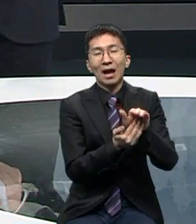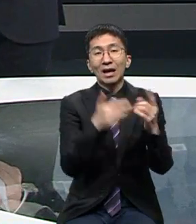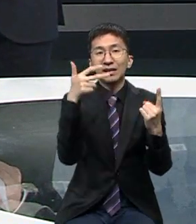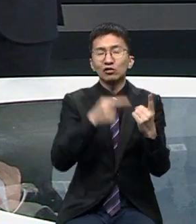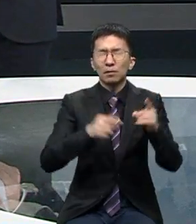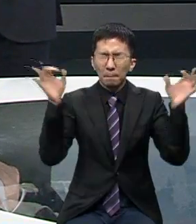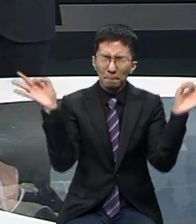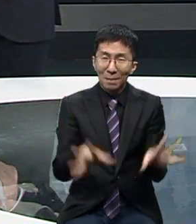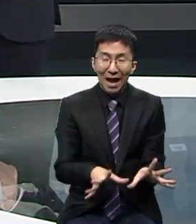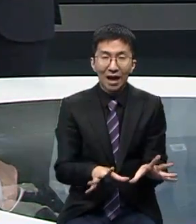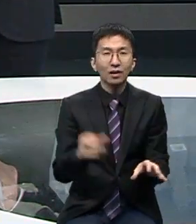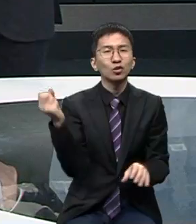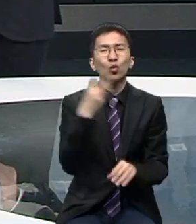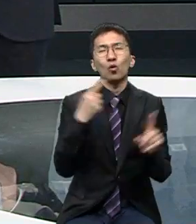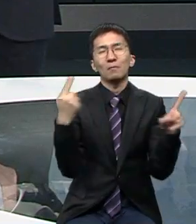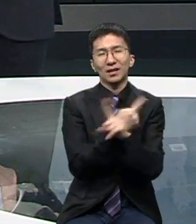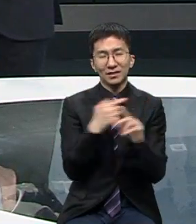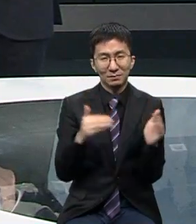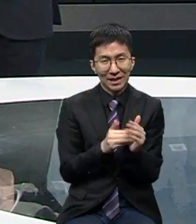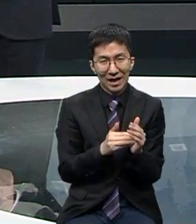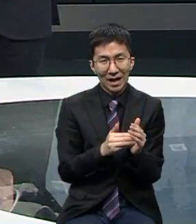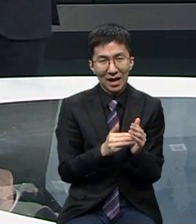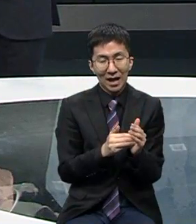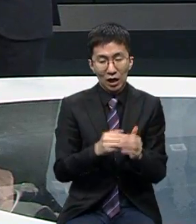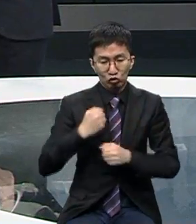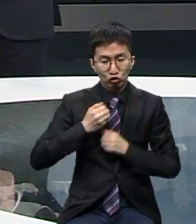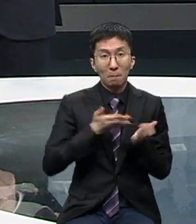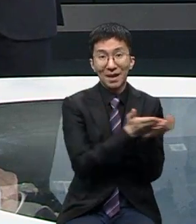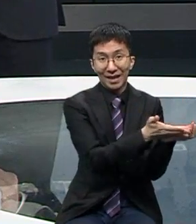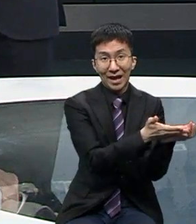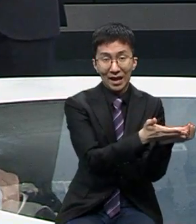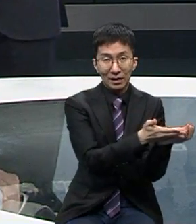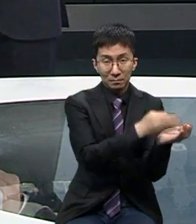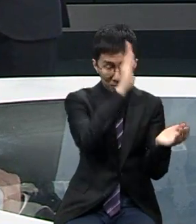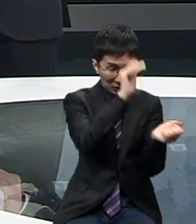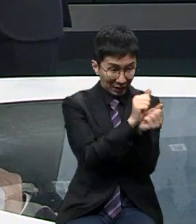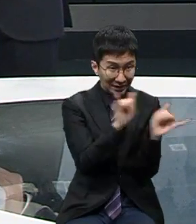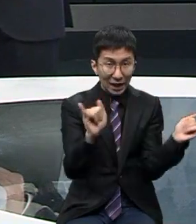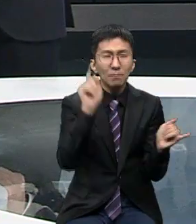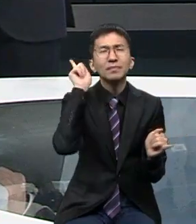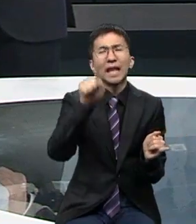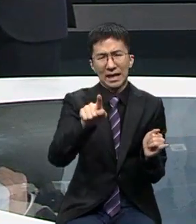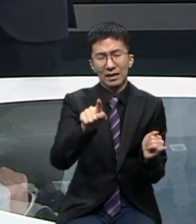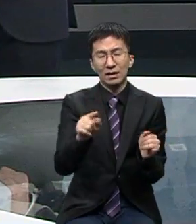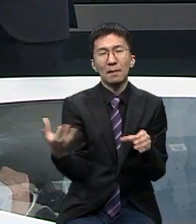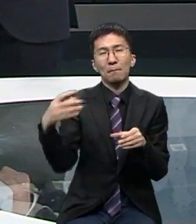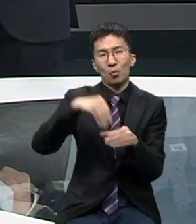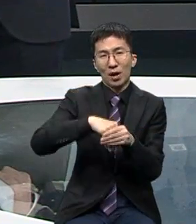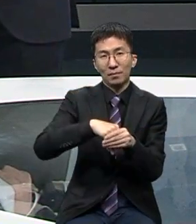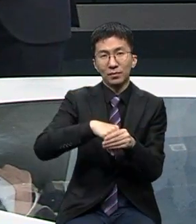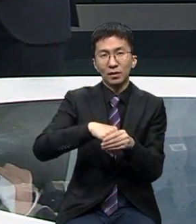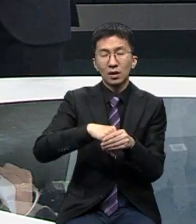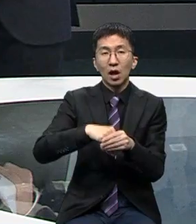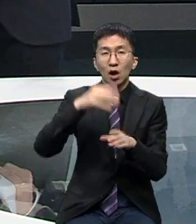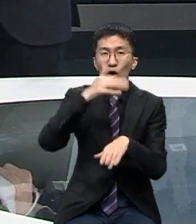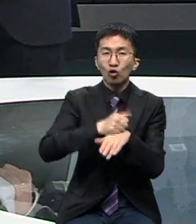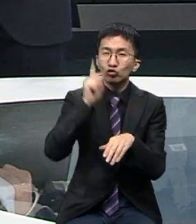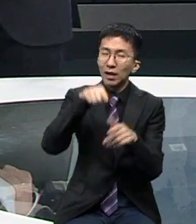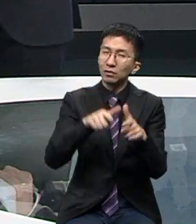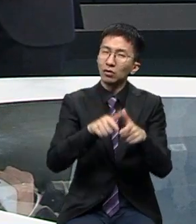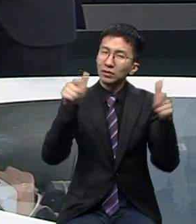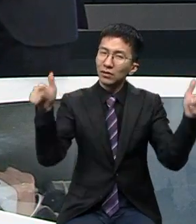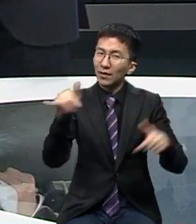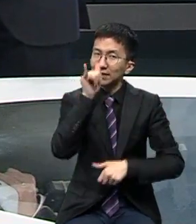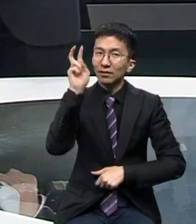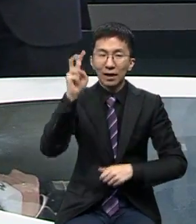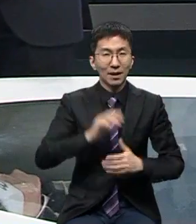일주일 만에 또 바뀌었습니다. 청해부대 확진자는 내일 반영될 예정이라서 내일 나올 숫자는 더 늘어날 가능성이